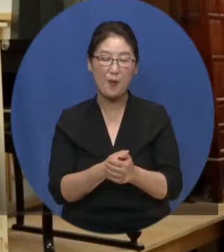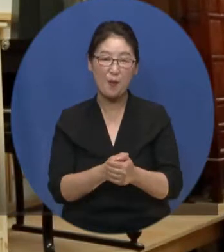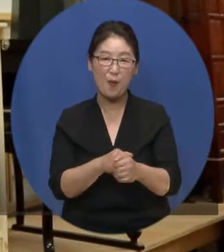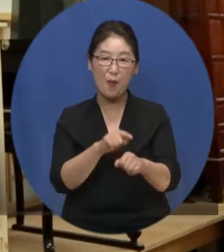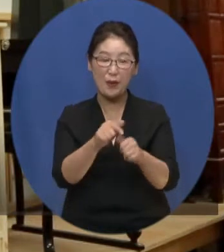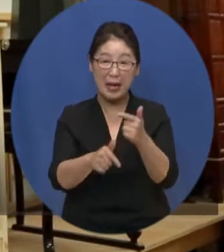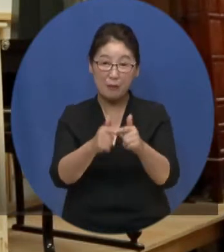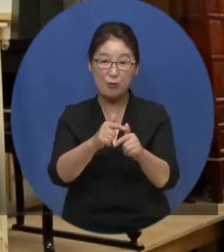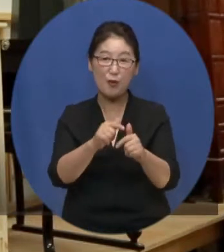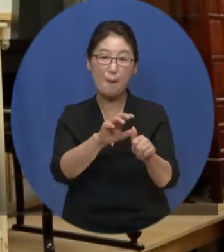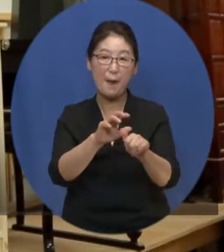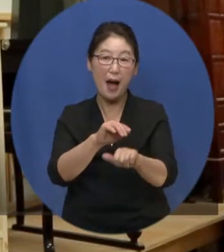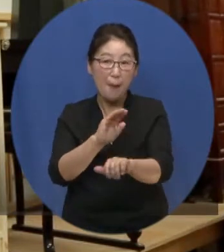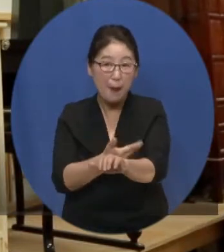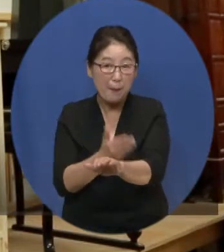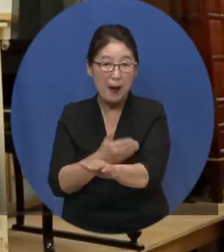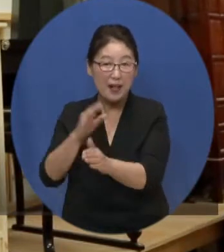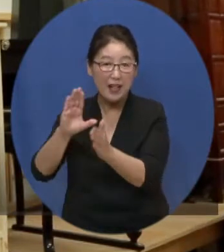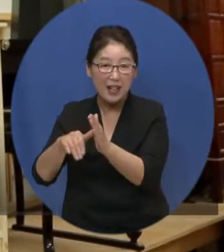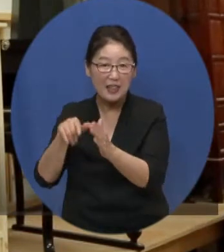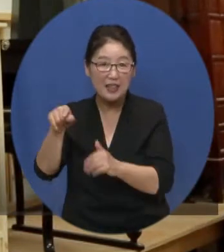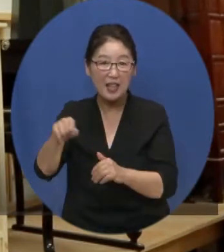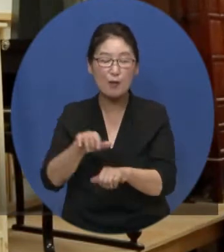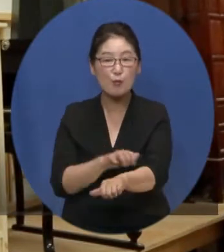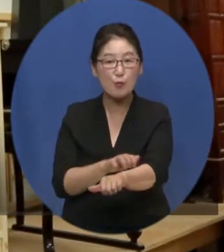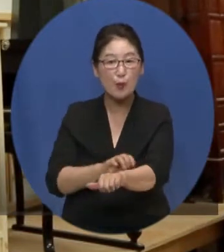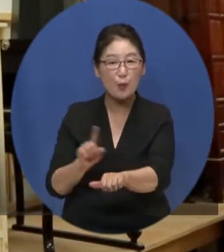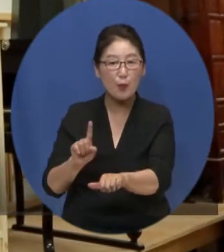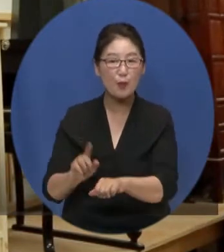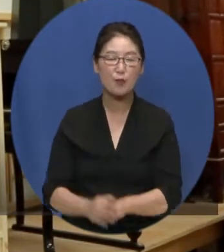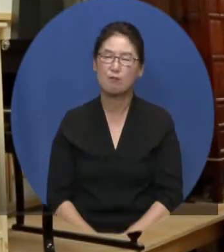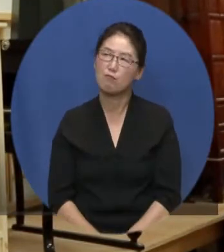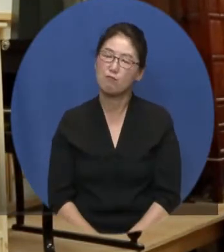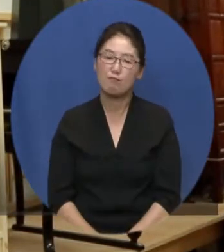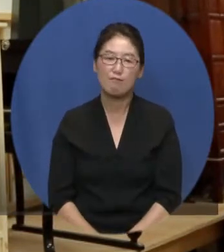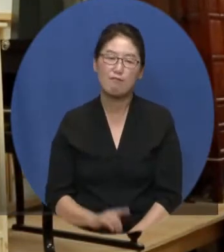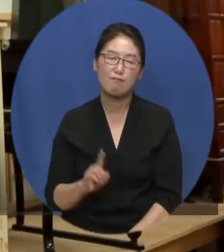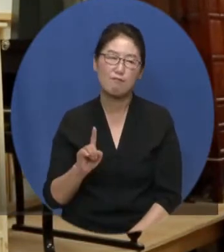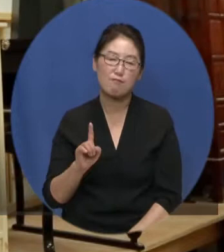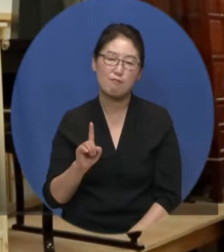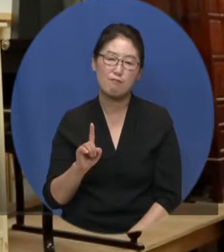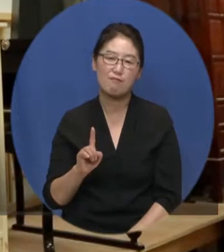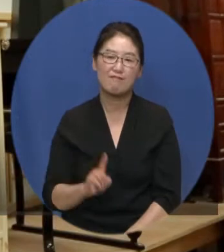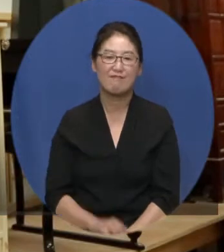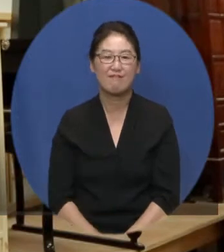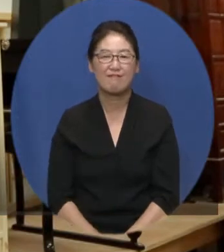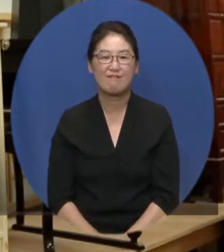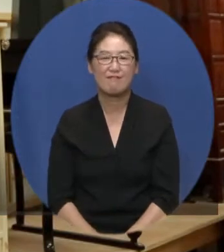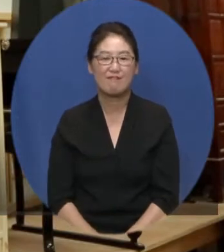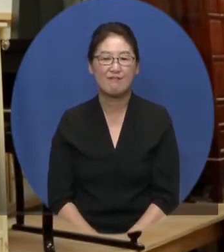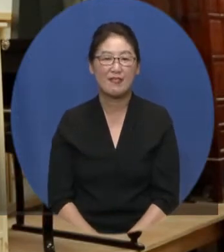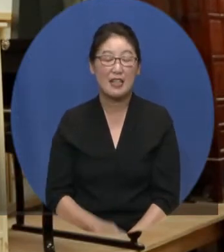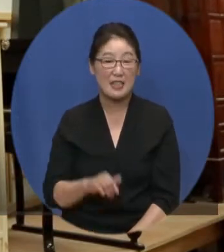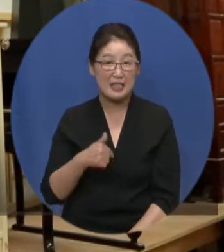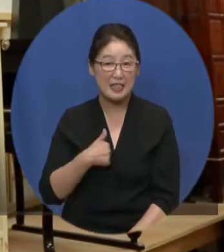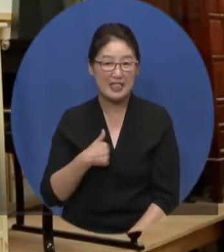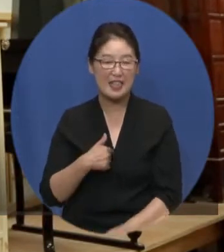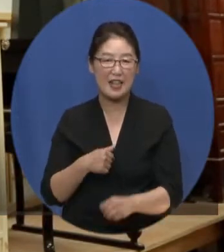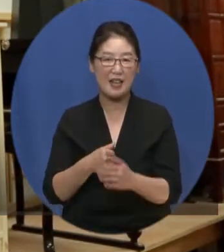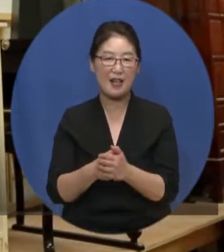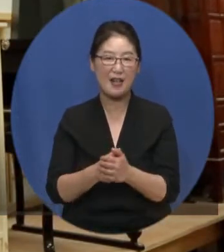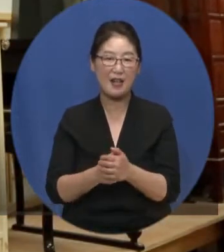불방 안정 놈이에요 어 불편한 점은 지금까지 작업하면서